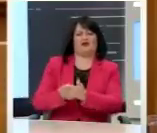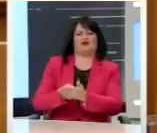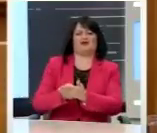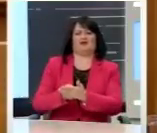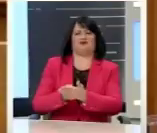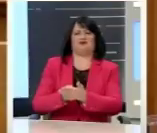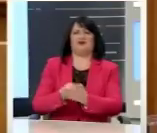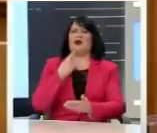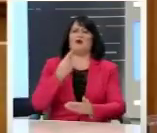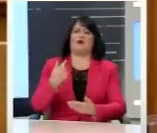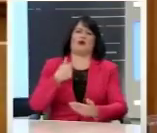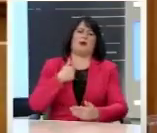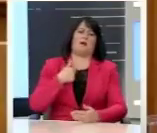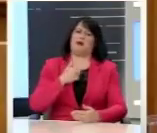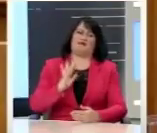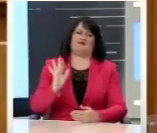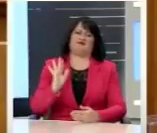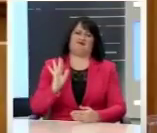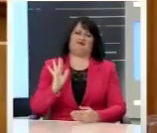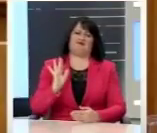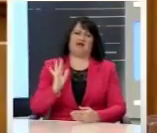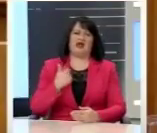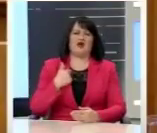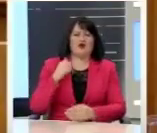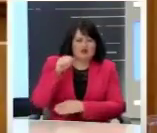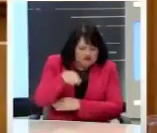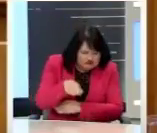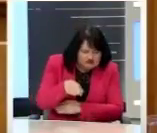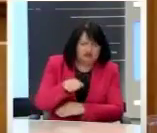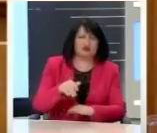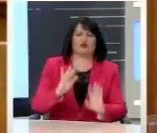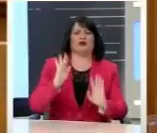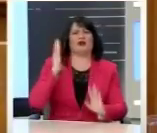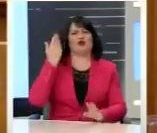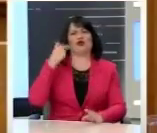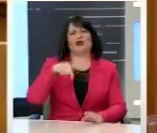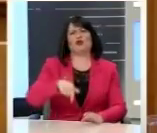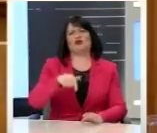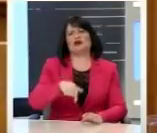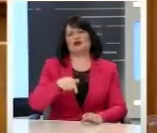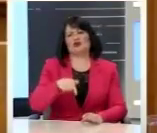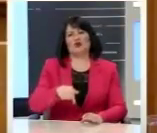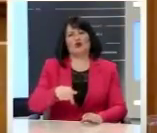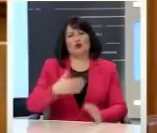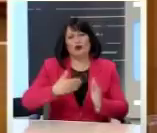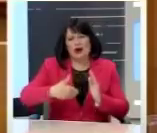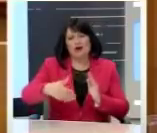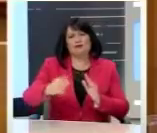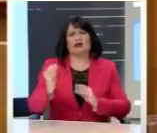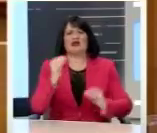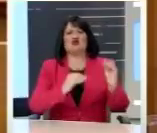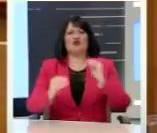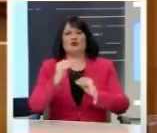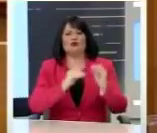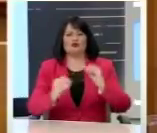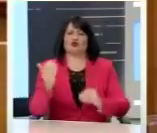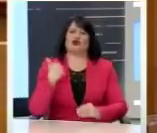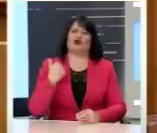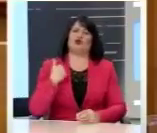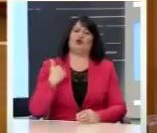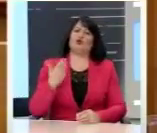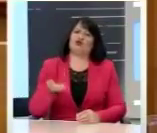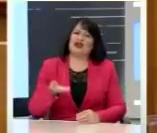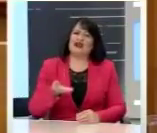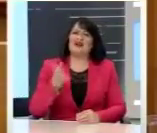που προφανώς ελέγχουν. Δεν προσκύνησα ούτε τότε τους μεσολαβητές των εξοπλιστικών, Όταν λέγανε από τον